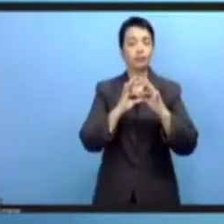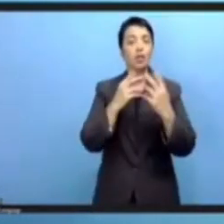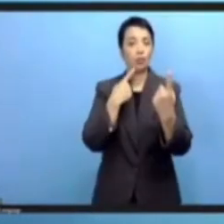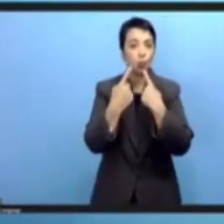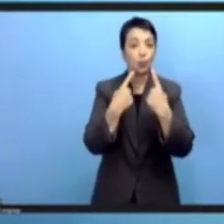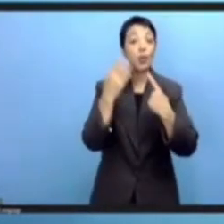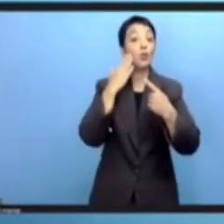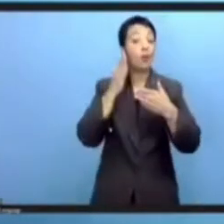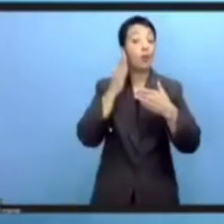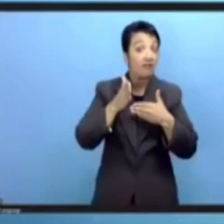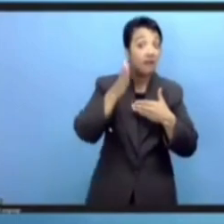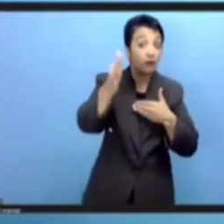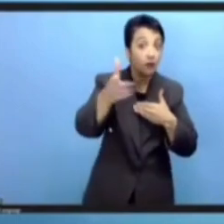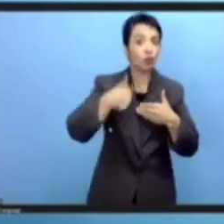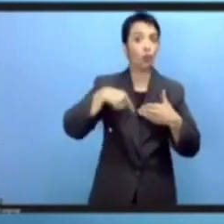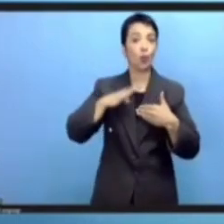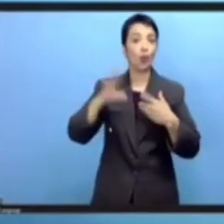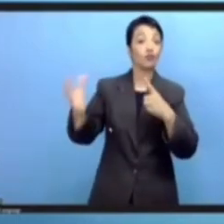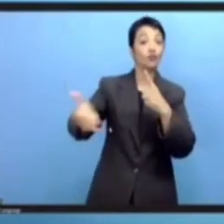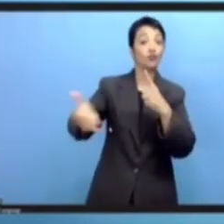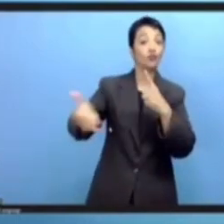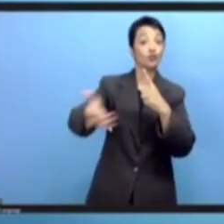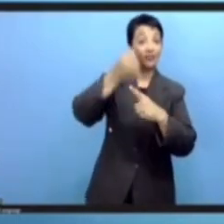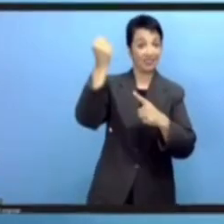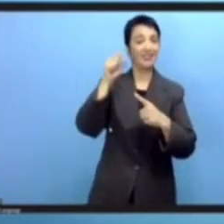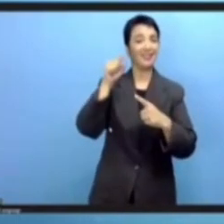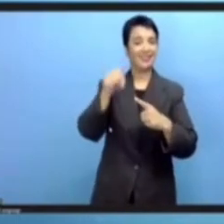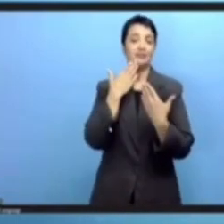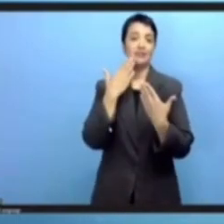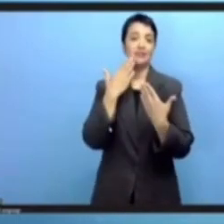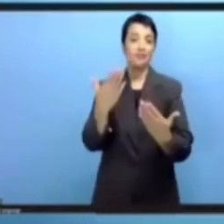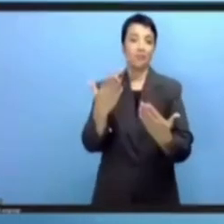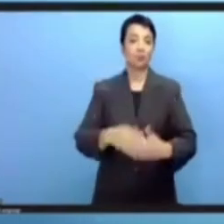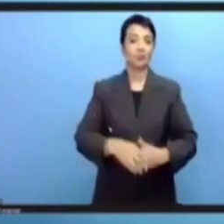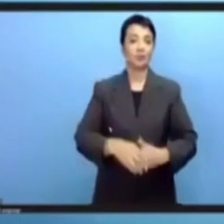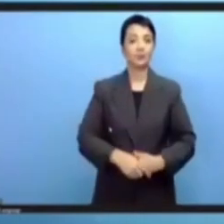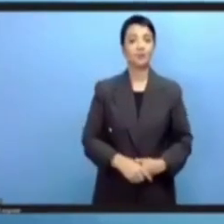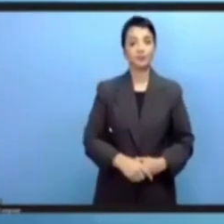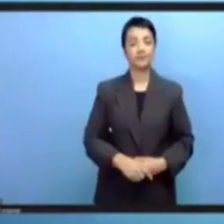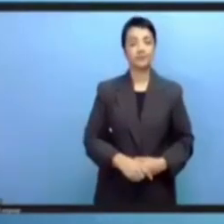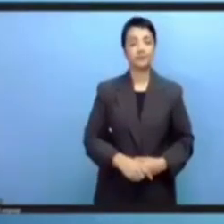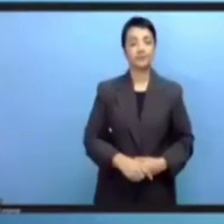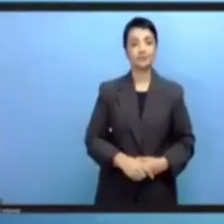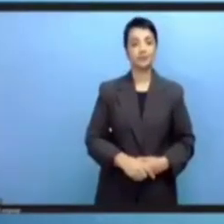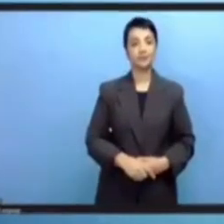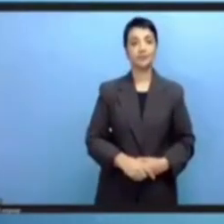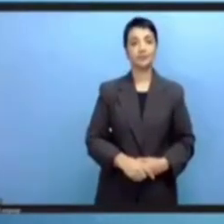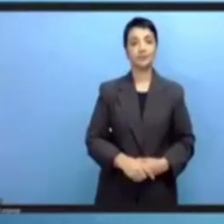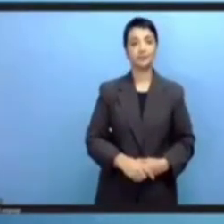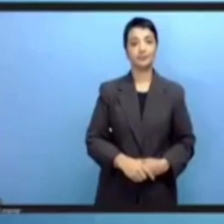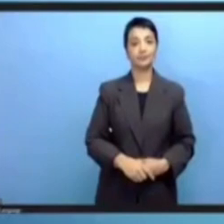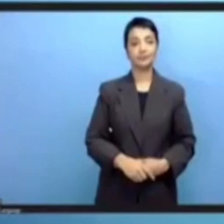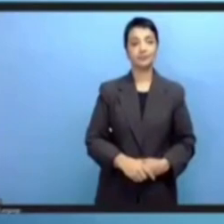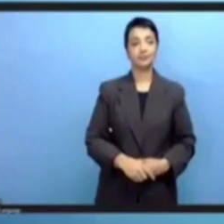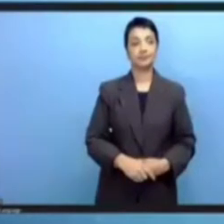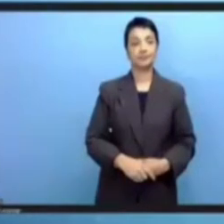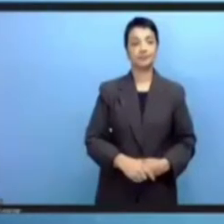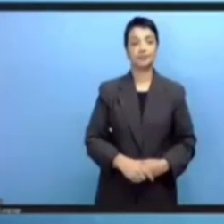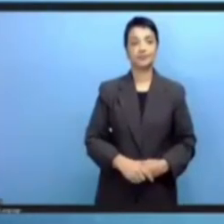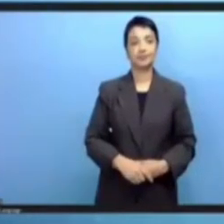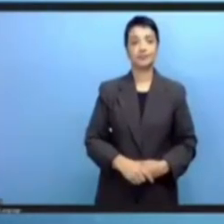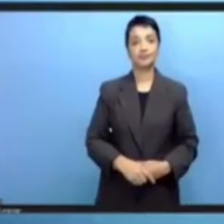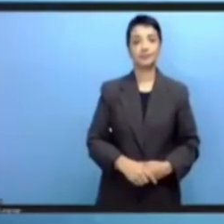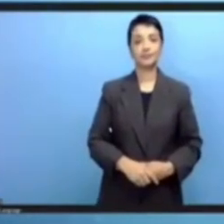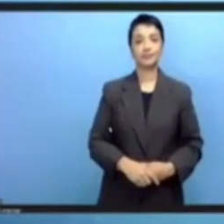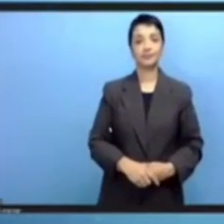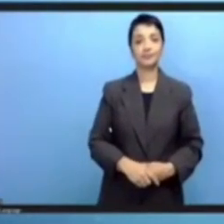droits humains et des perspectives de justice environnementale à rajouter dans la sphère de coopération numérique et des conversations liées à la gouvernance de l'Internet.